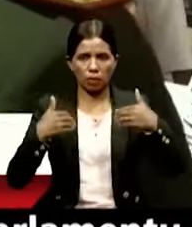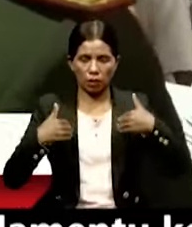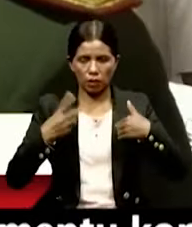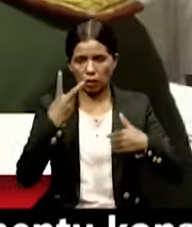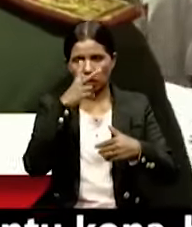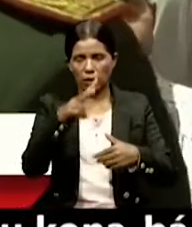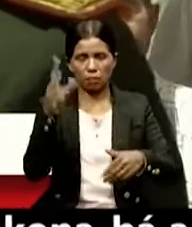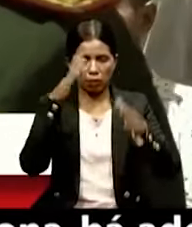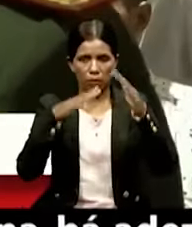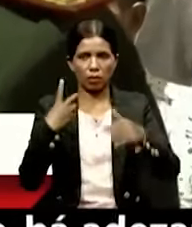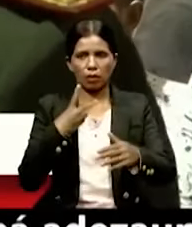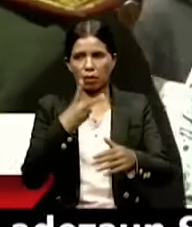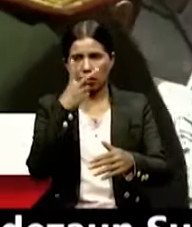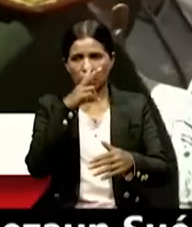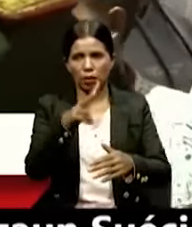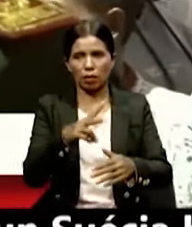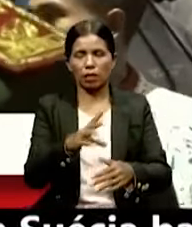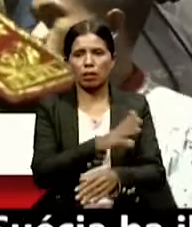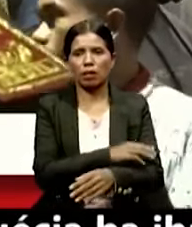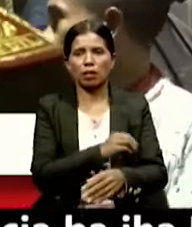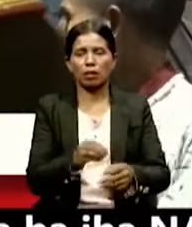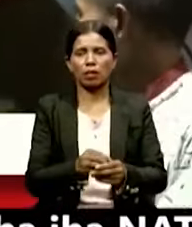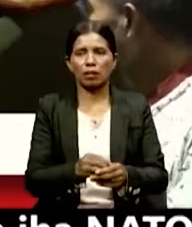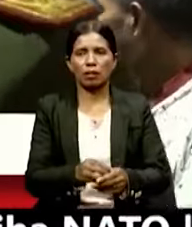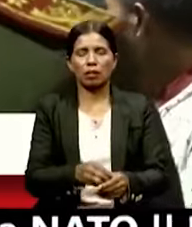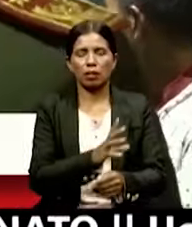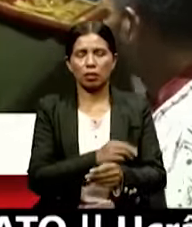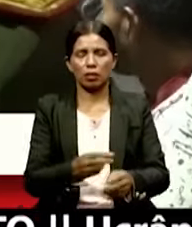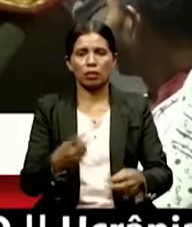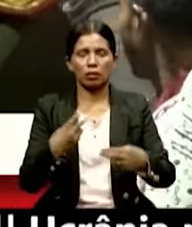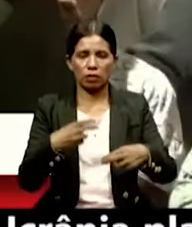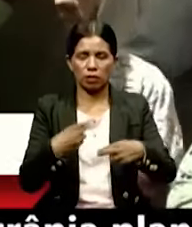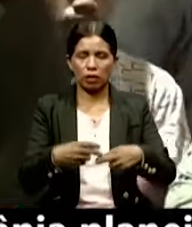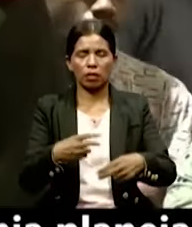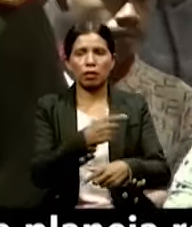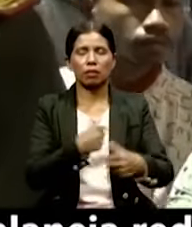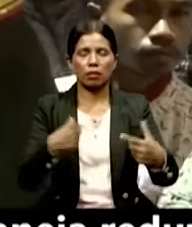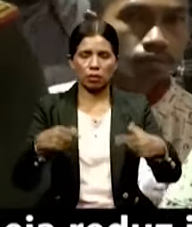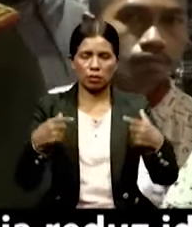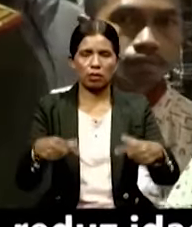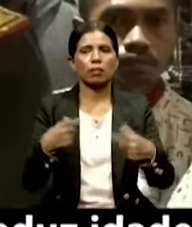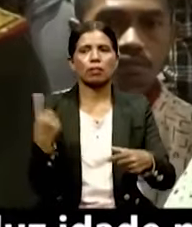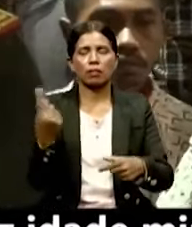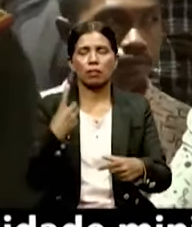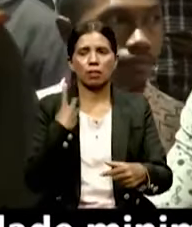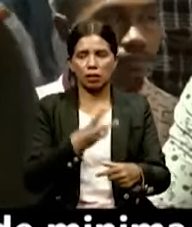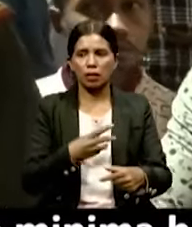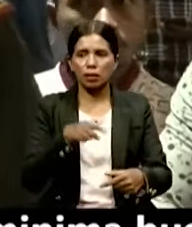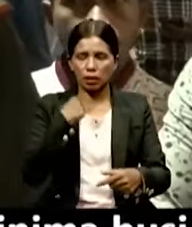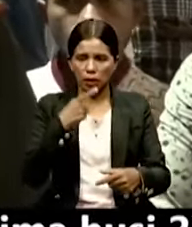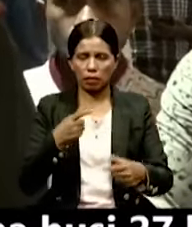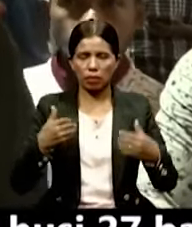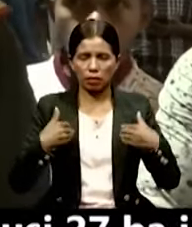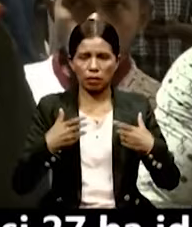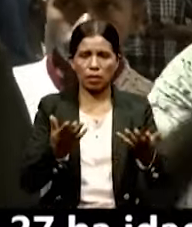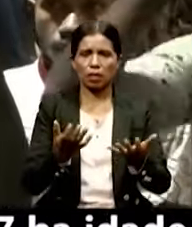resolve, duke problema laia parita resolve buru di itu parti pes atu malu asa malu atu malu asa malu di. Fail bagus sema ke interesaru ne nasa.